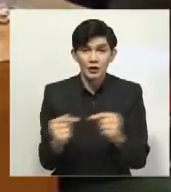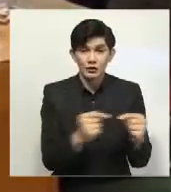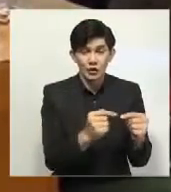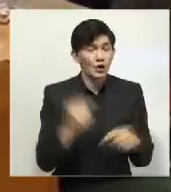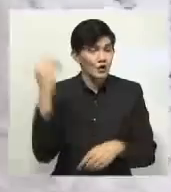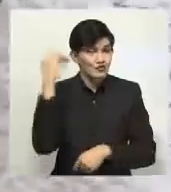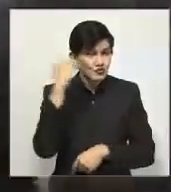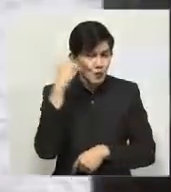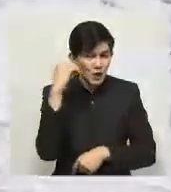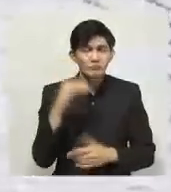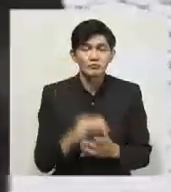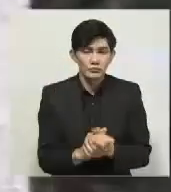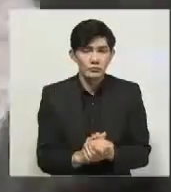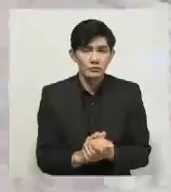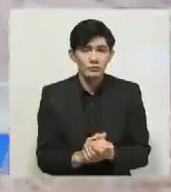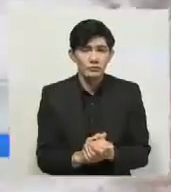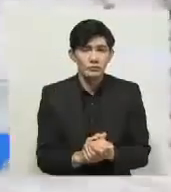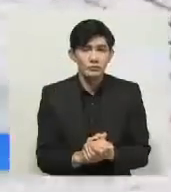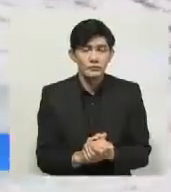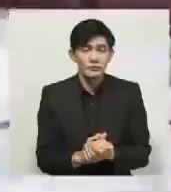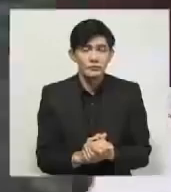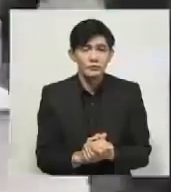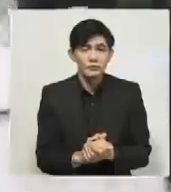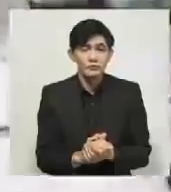องหลายวันเลยทีเดียวนะครับ